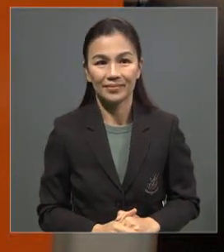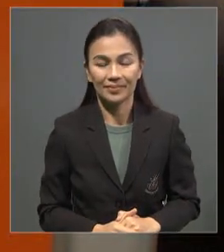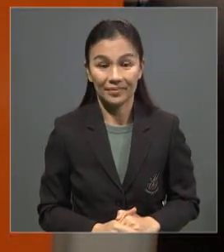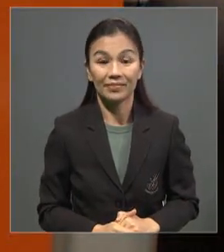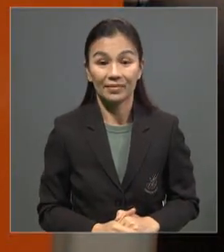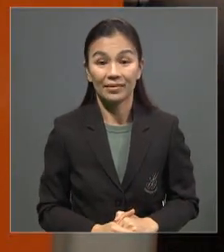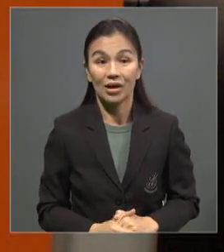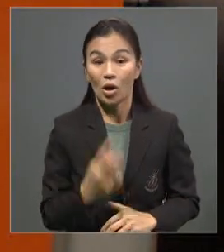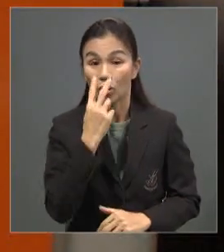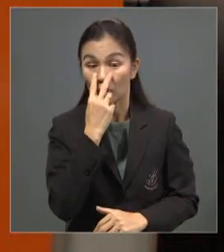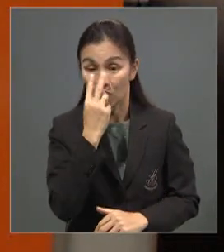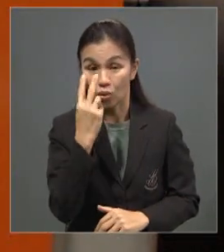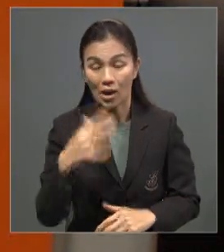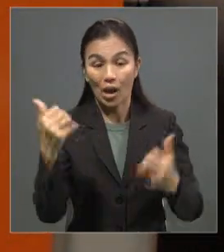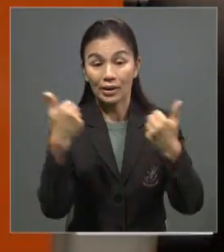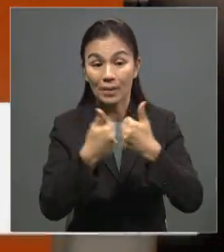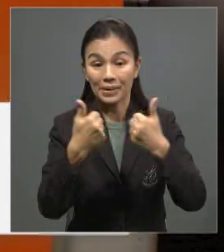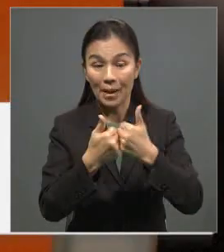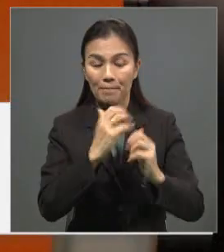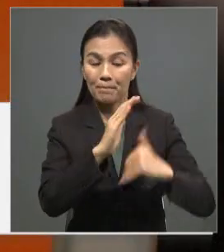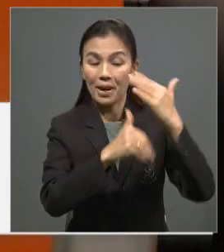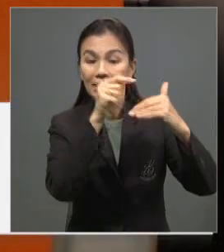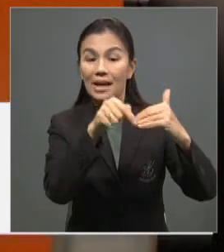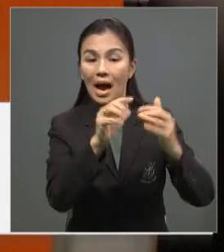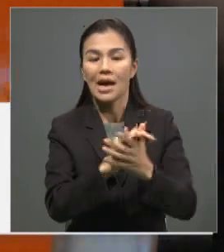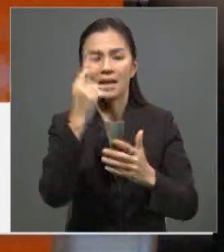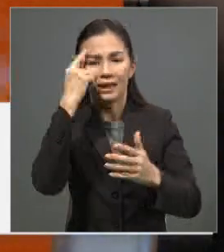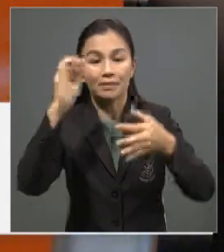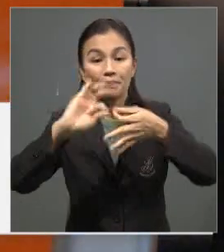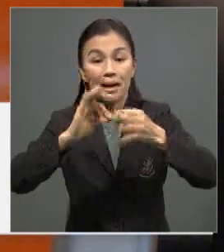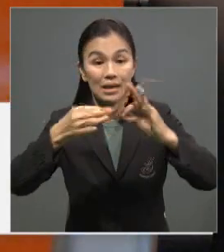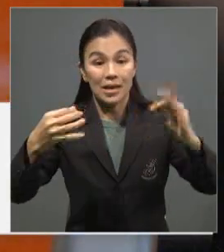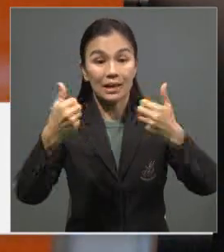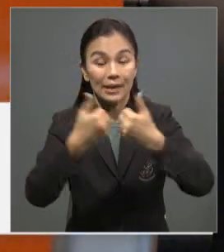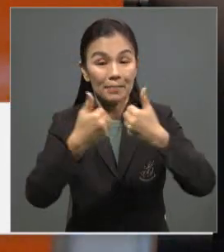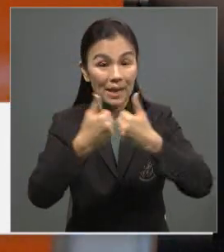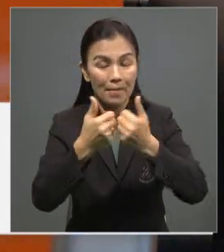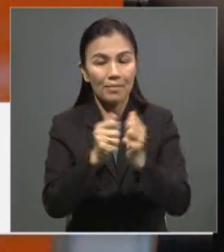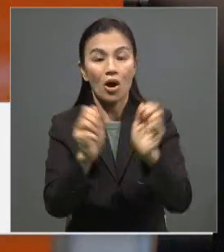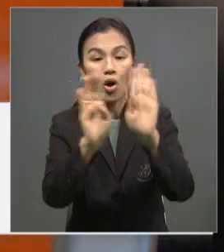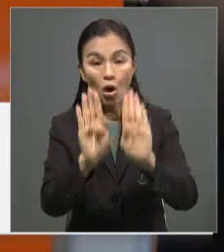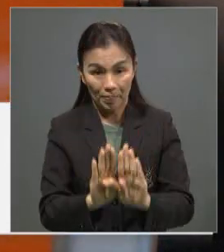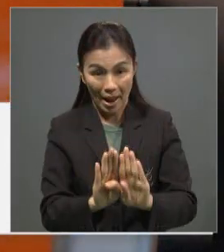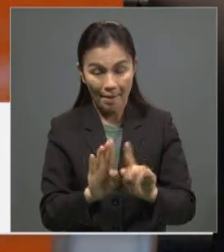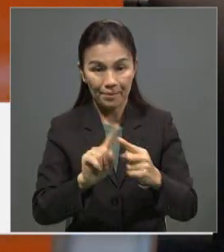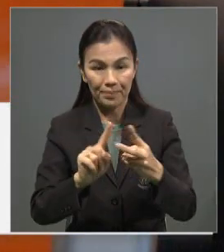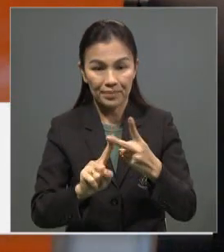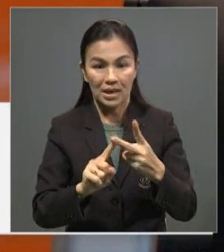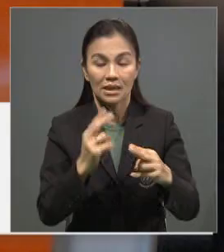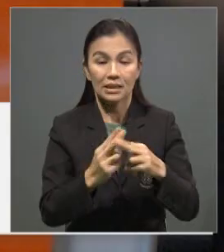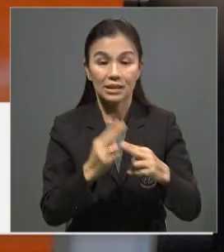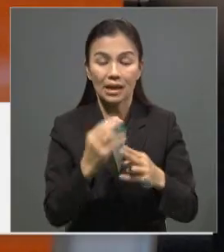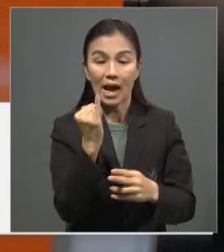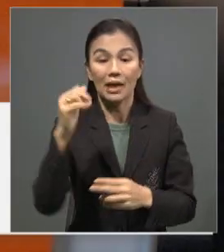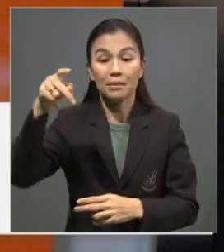ว่าถ้าจะไปเป็นเกม developer นะครับอาจจะเป็นพวกสตอรี่การเขียนเกมหรือแม้จะไปเป็นพวก IP owner หรือถ้า